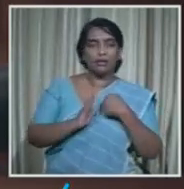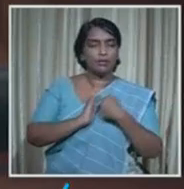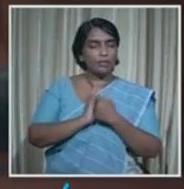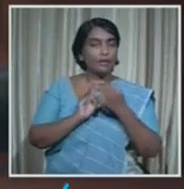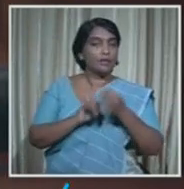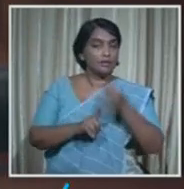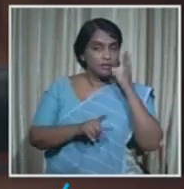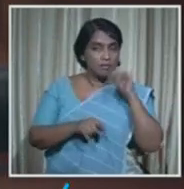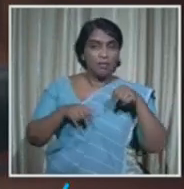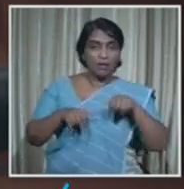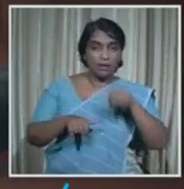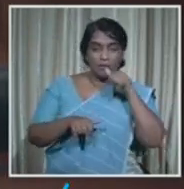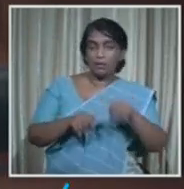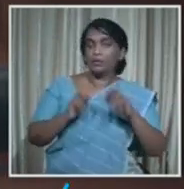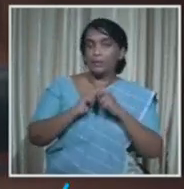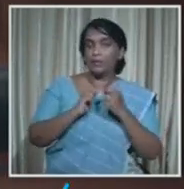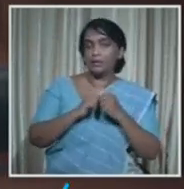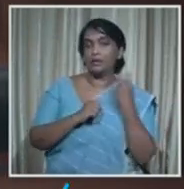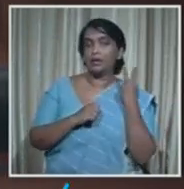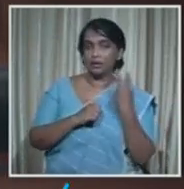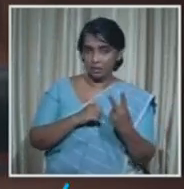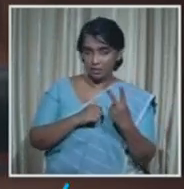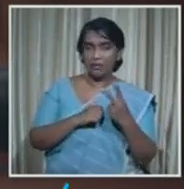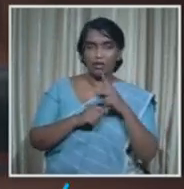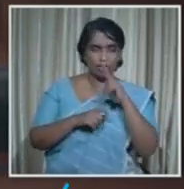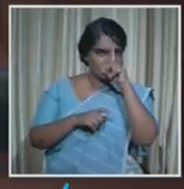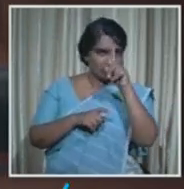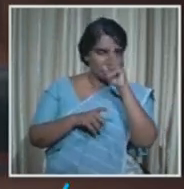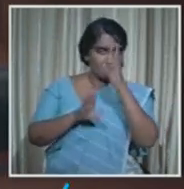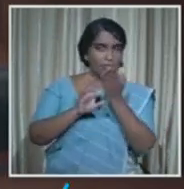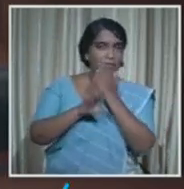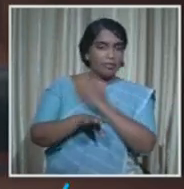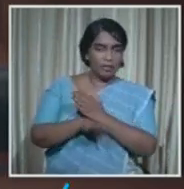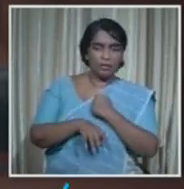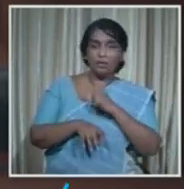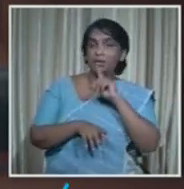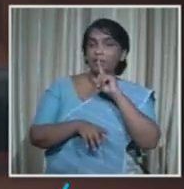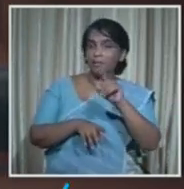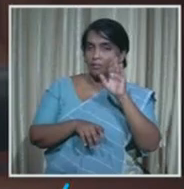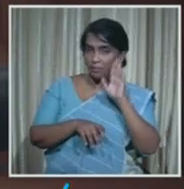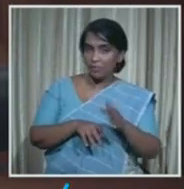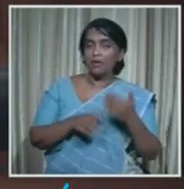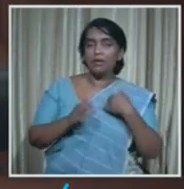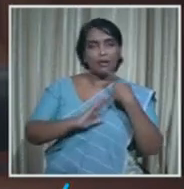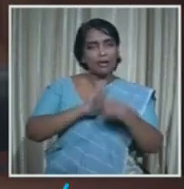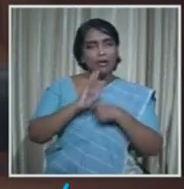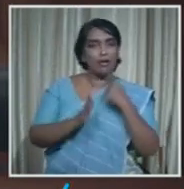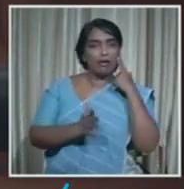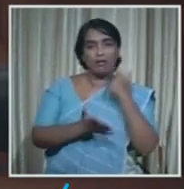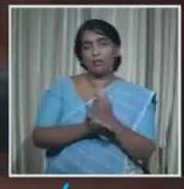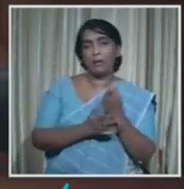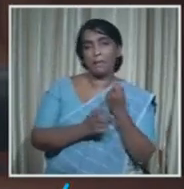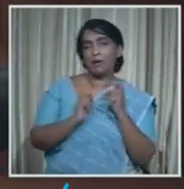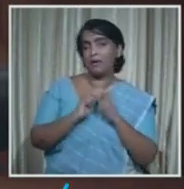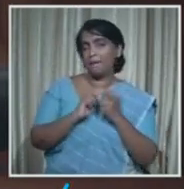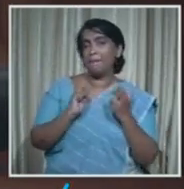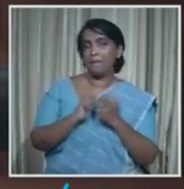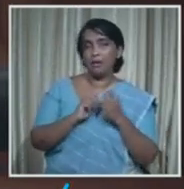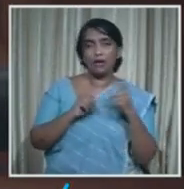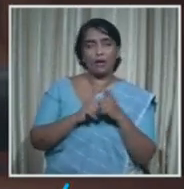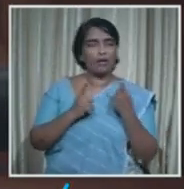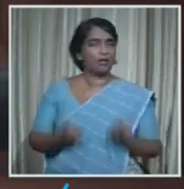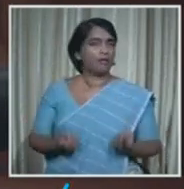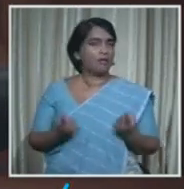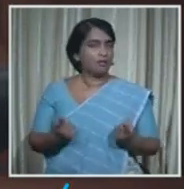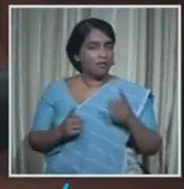රටේ නිශ්චිත අර්බුද දෙකක් තිබෙනවා. මීට සති කිහිපයකට පෙර අපිට කතා කරන්න තිබුණේ අපේ රටේ ආර්ථික අර්බුදය පිළිබඳව. ඩොලර් හිගවීම